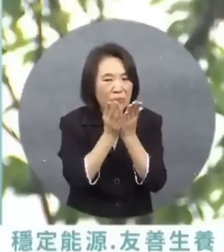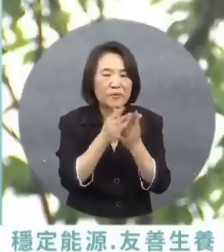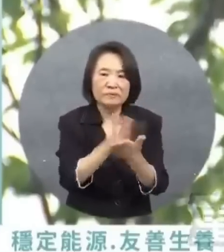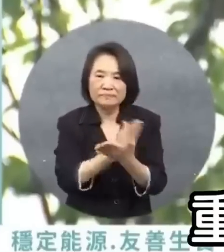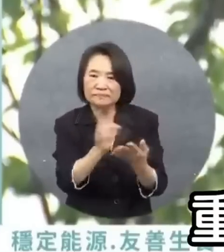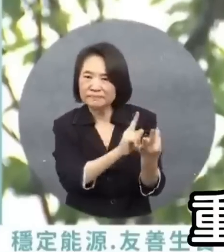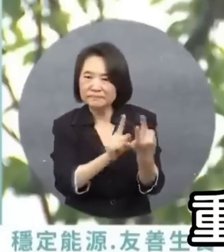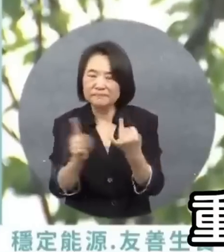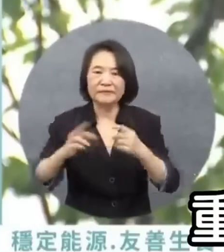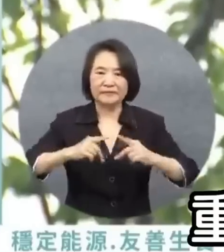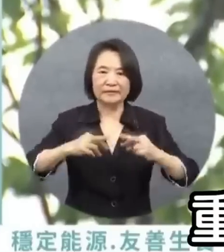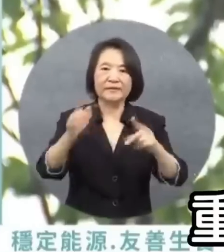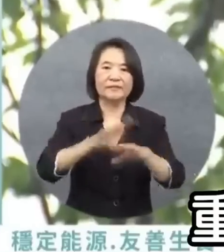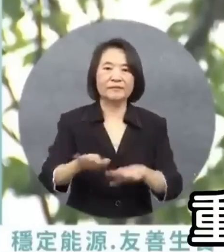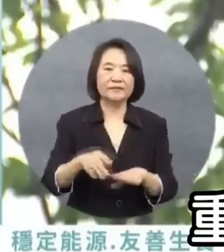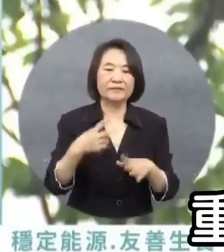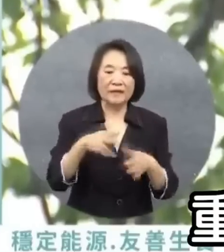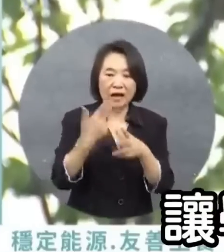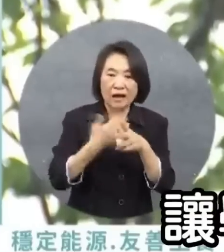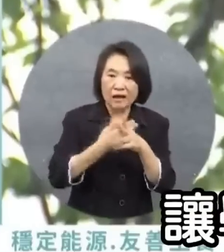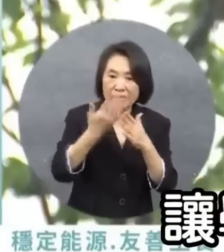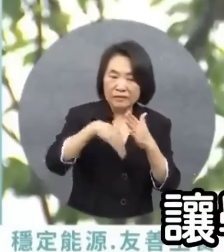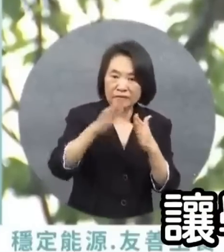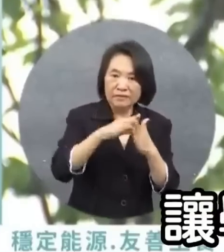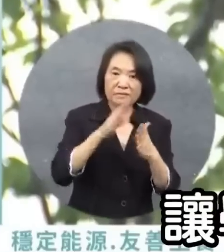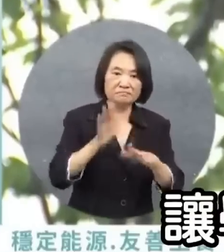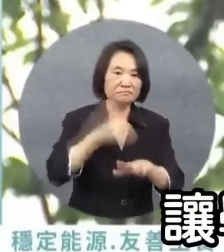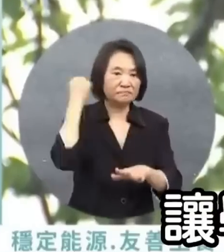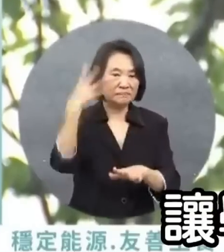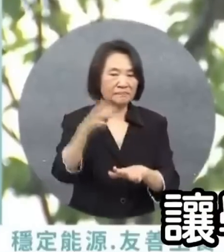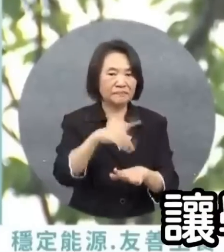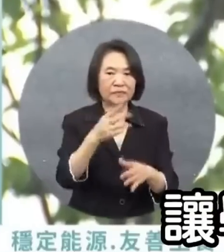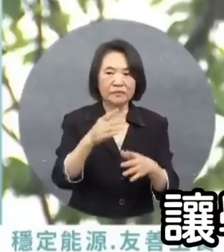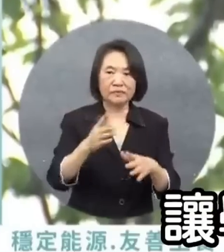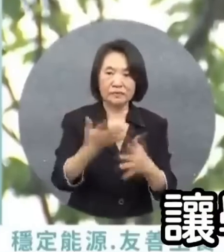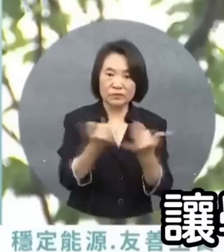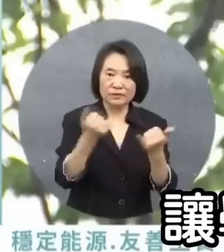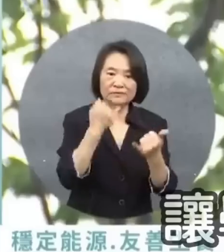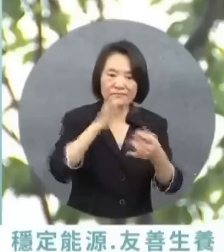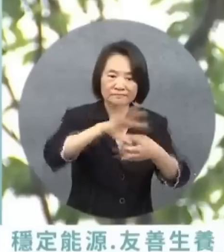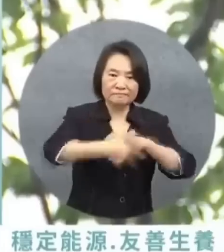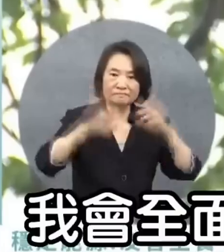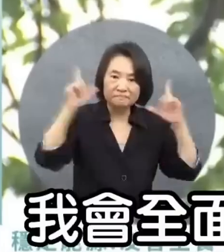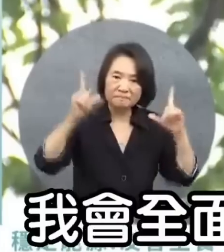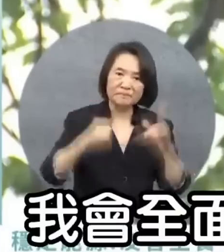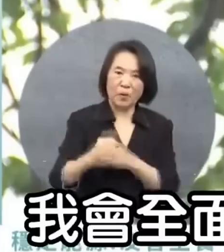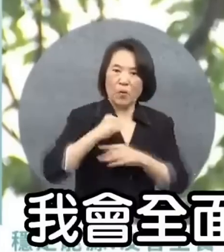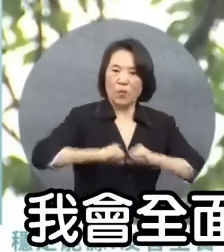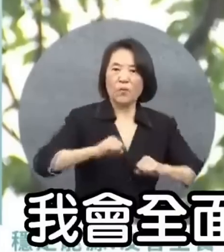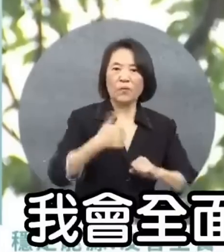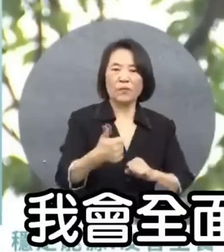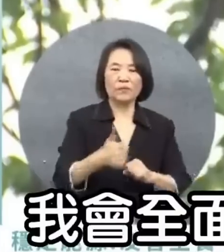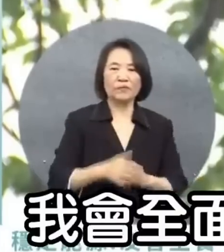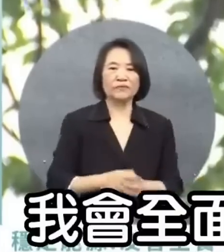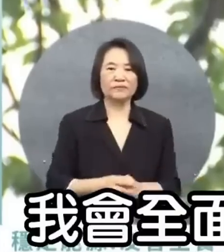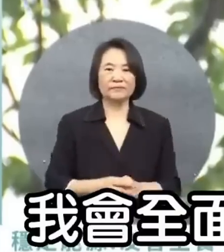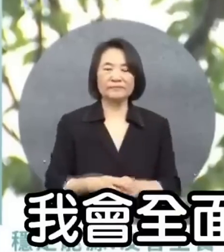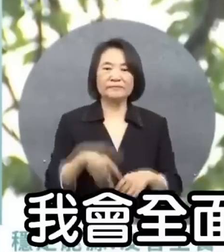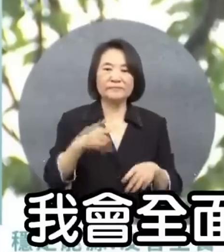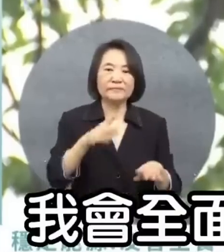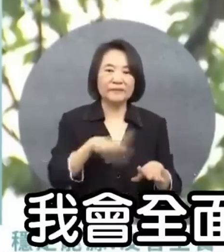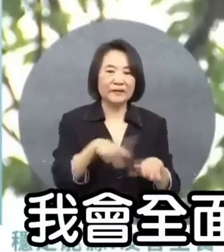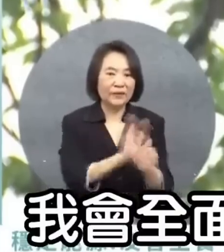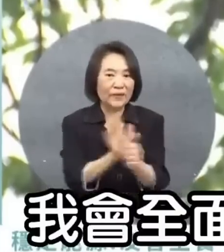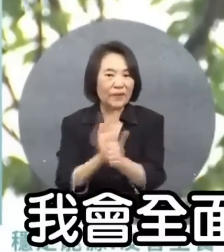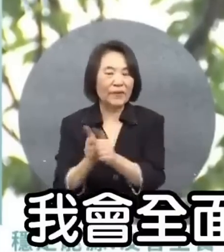整，重建技职体系的价值，让学生更具国际竞争力。我会全面建立友善